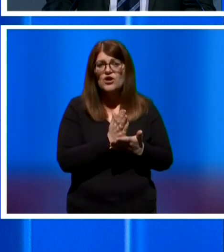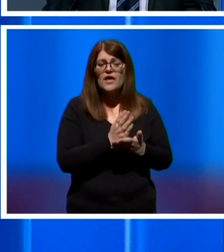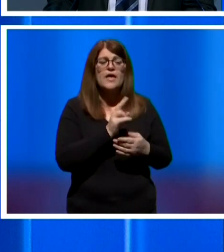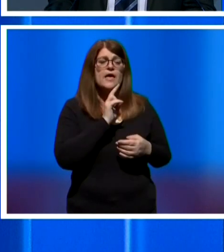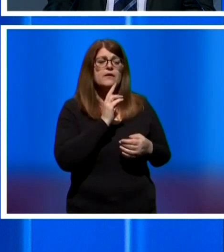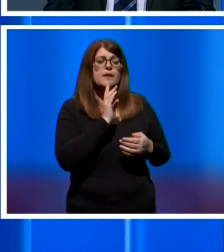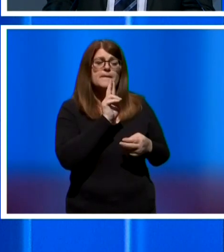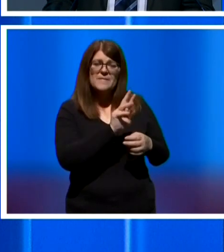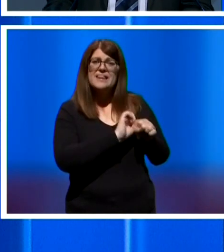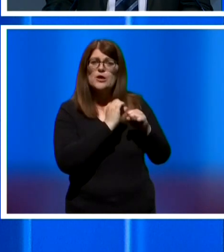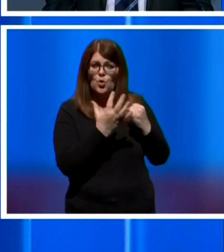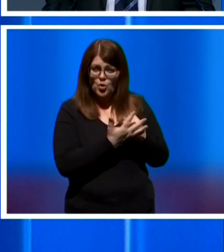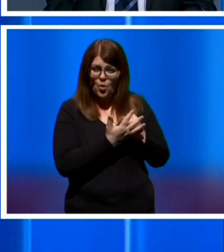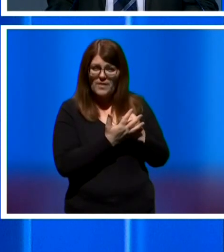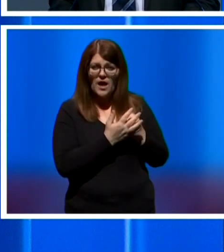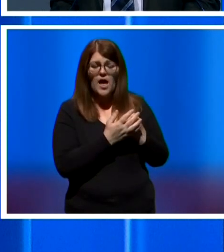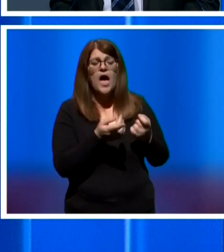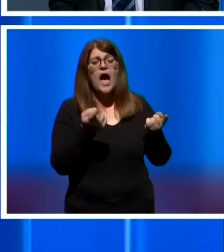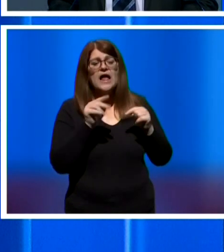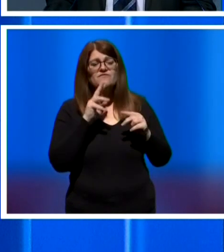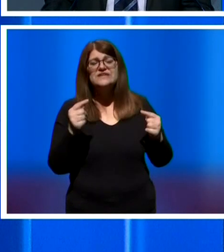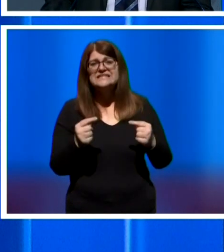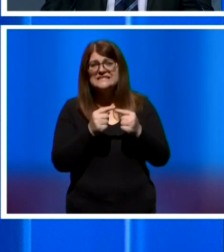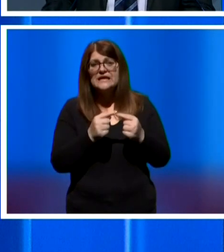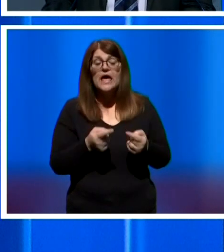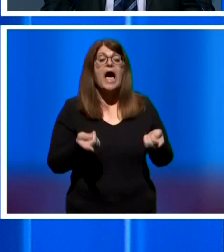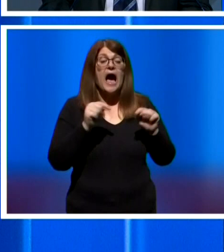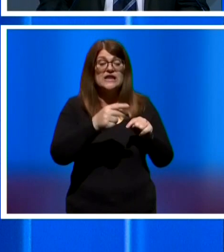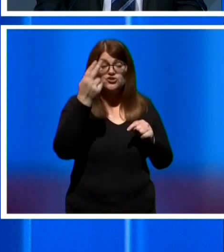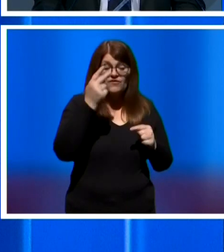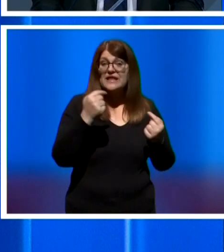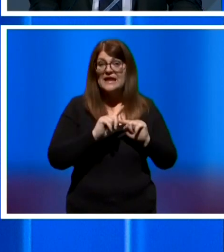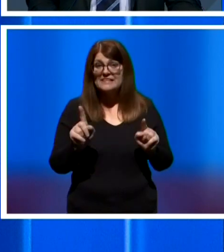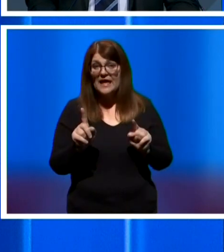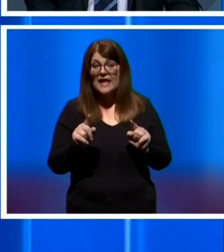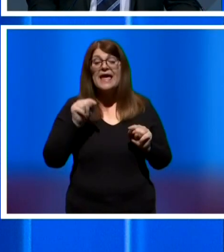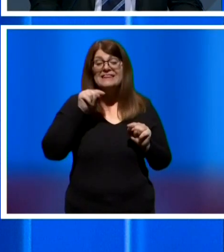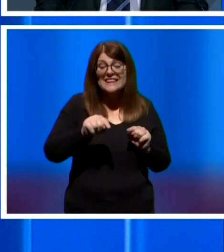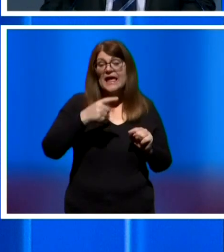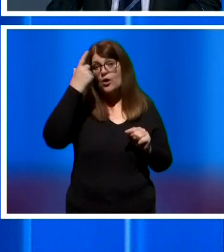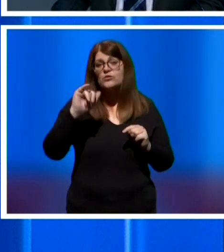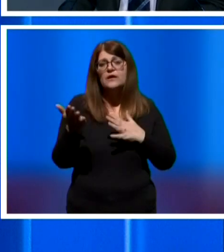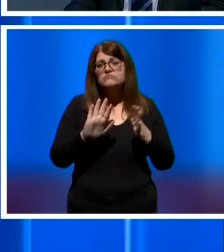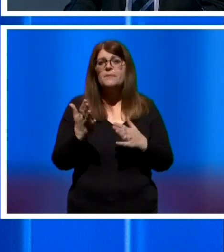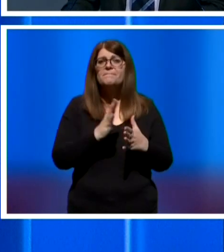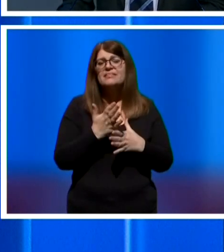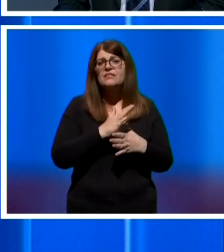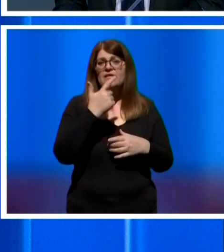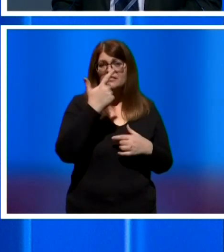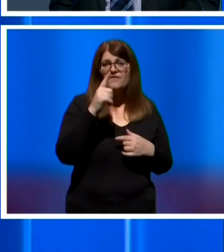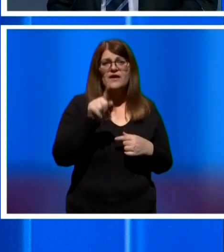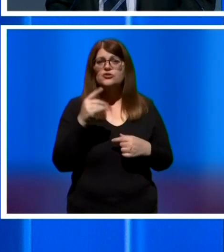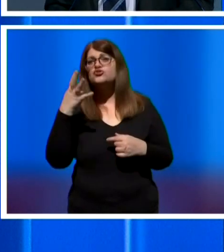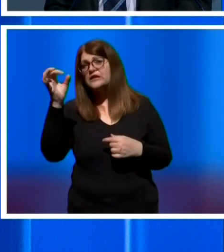so prišli v stik z virusom, bodi si so to vedli ali niso vedli, je nekje med 2% in